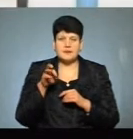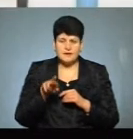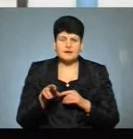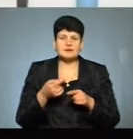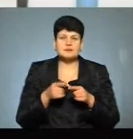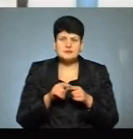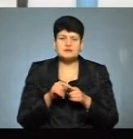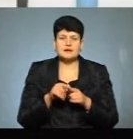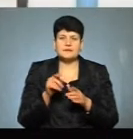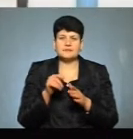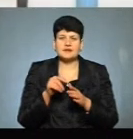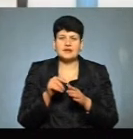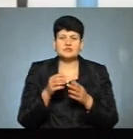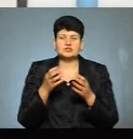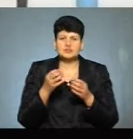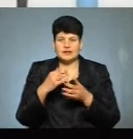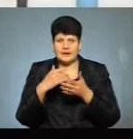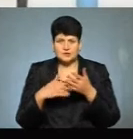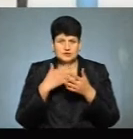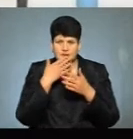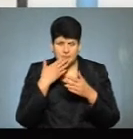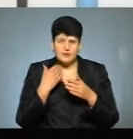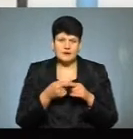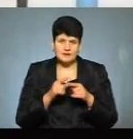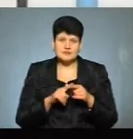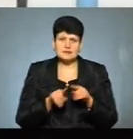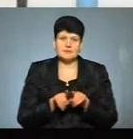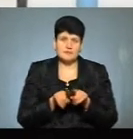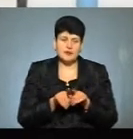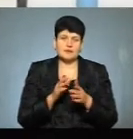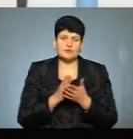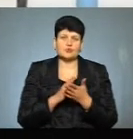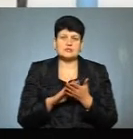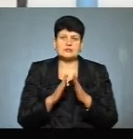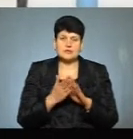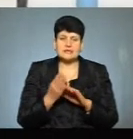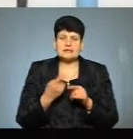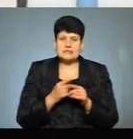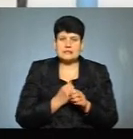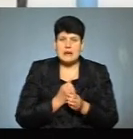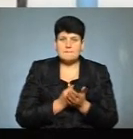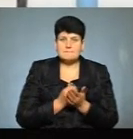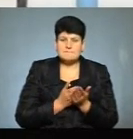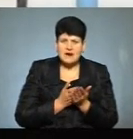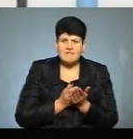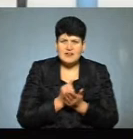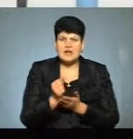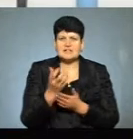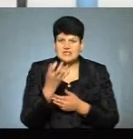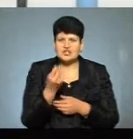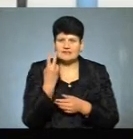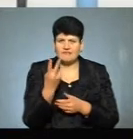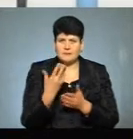прогнозувалося, ще далі розшифровки немає, але от маємо таку ситуацію. Крім цього, направлялися ще паралельно ще 2